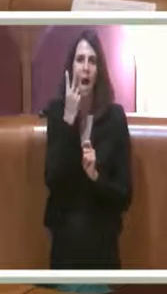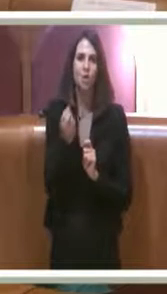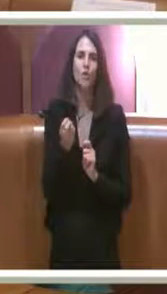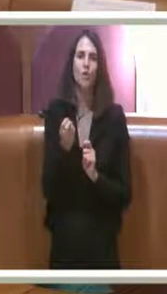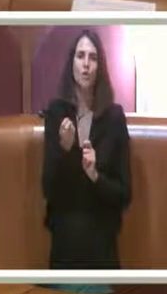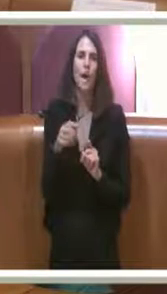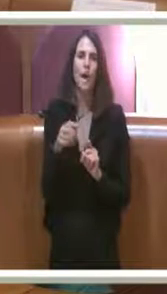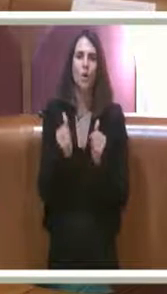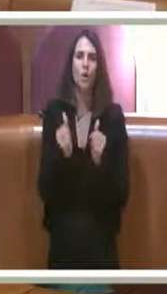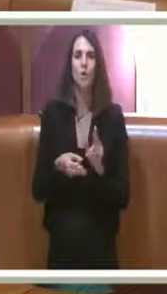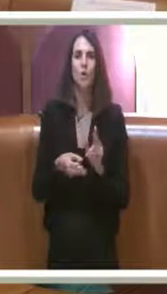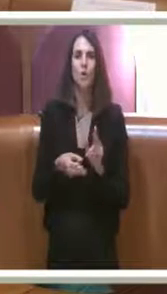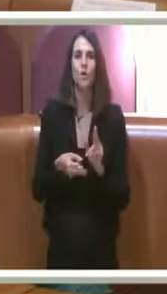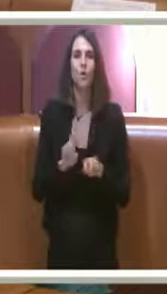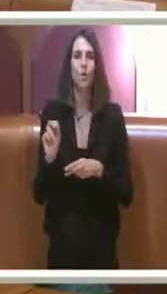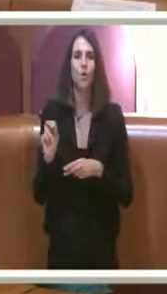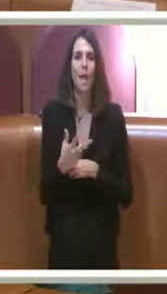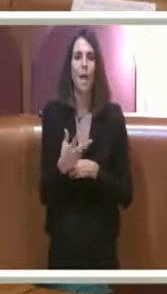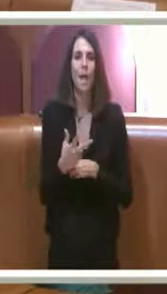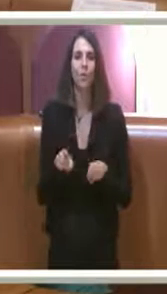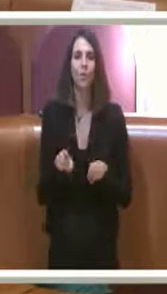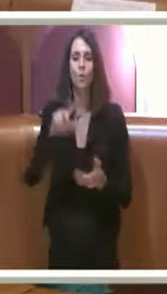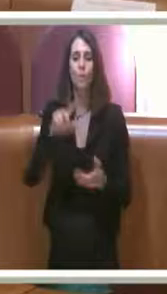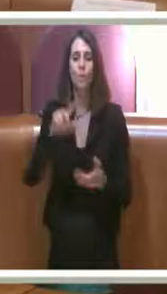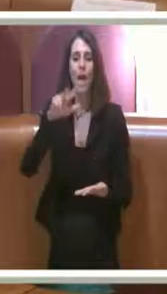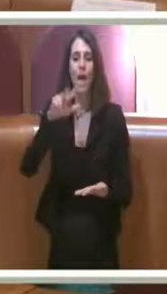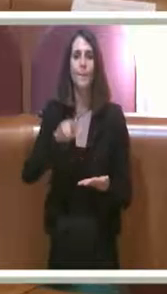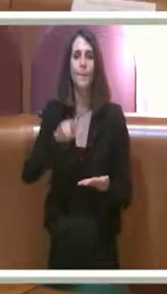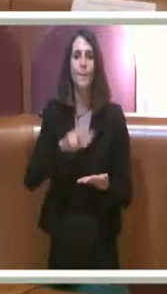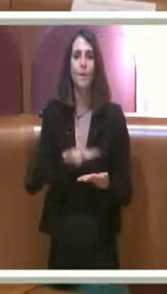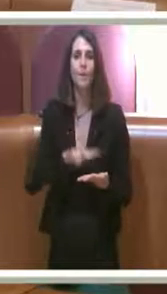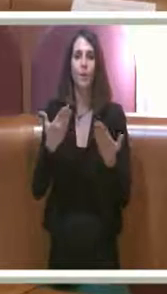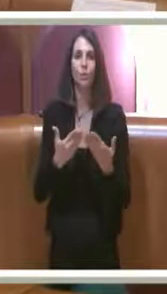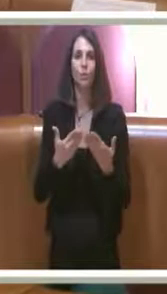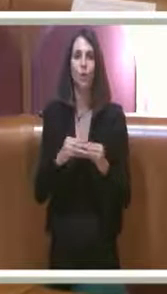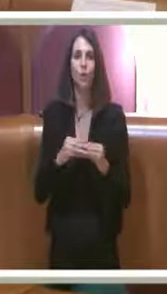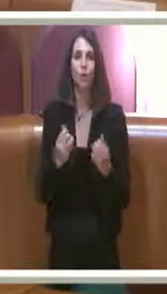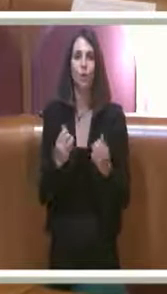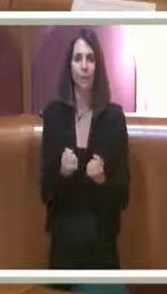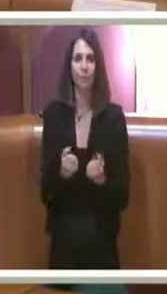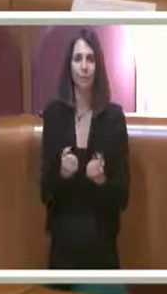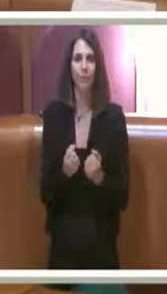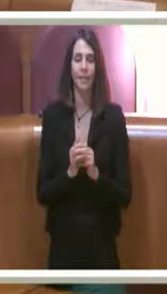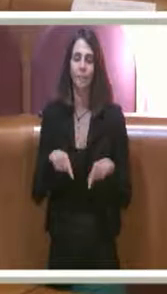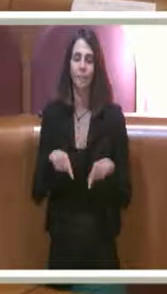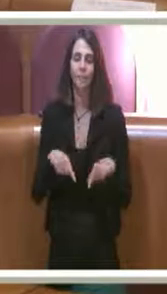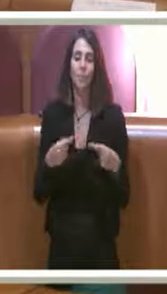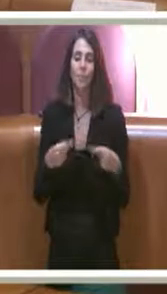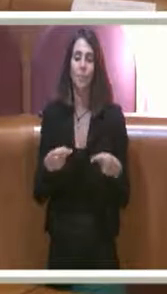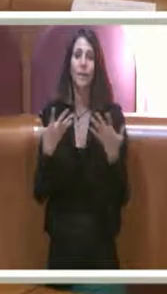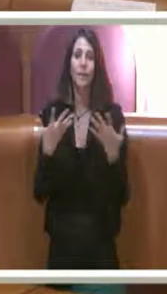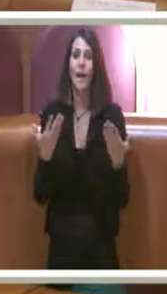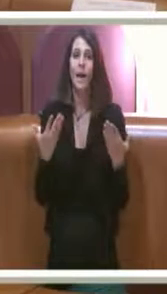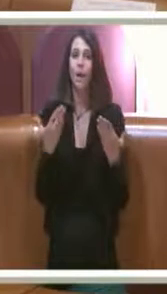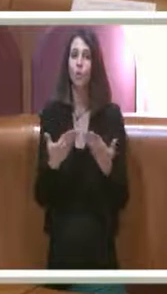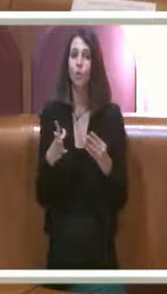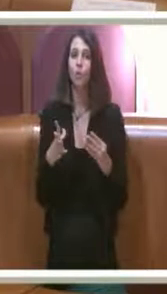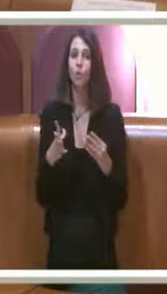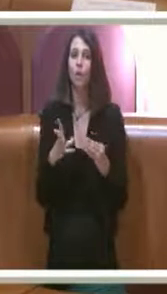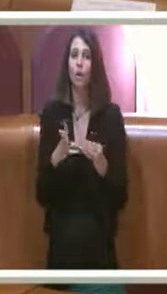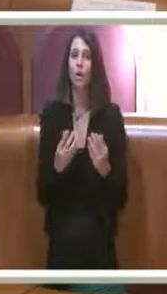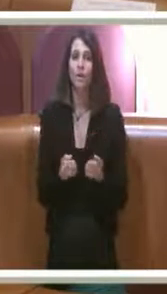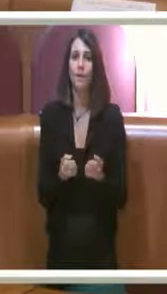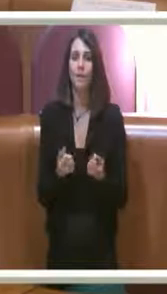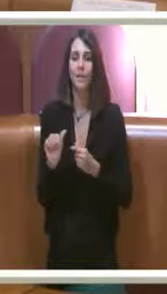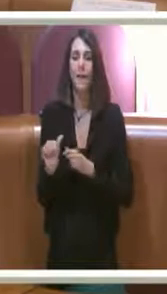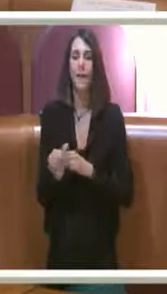celere, che è quella di farsi approvare uno studio di fattibilità. Quindi parliamo di questo. Poi è chiaro, lo studio di fattibilità è il primo step, poi